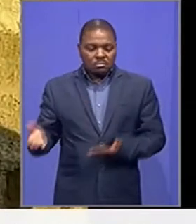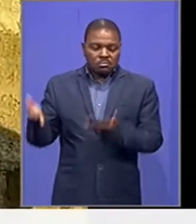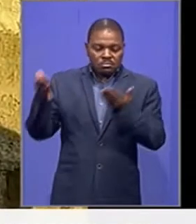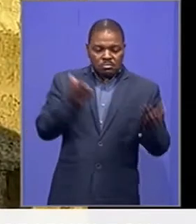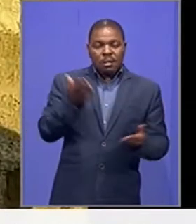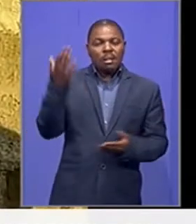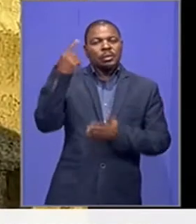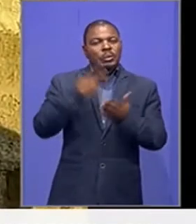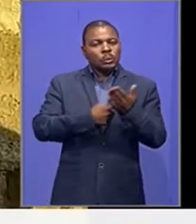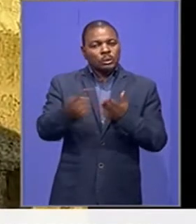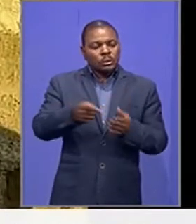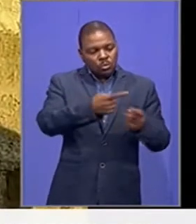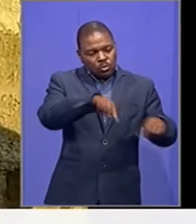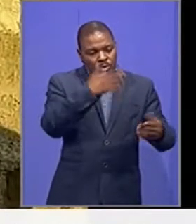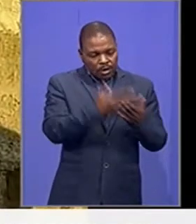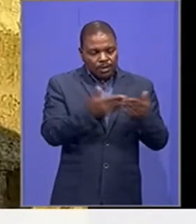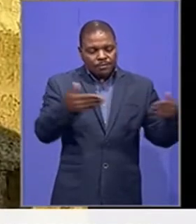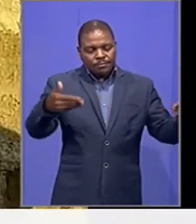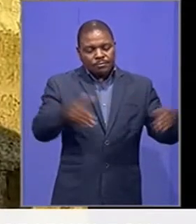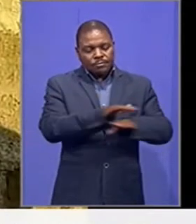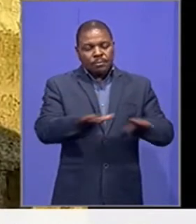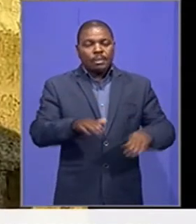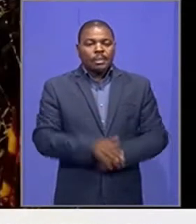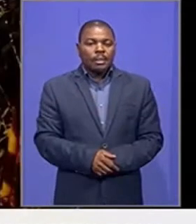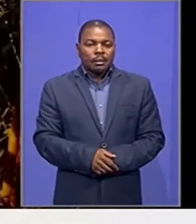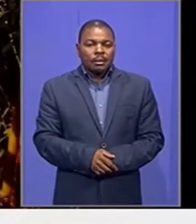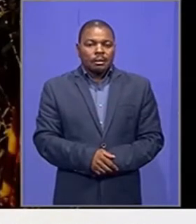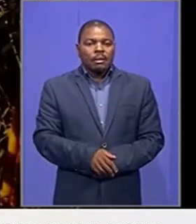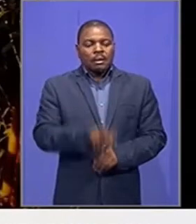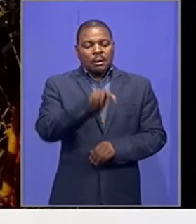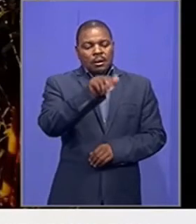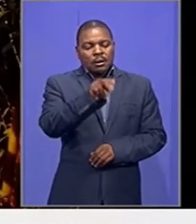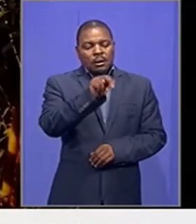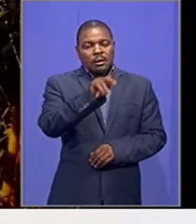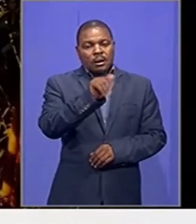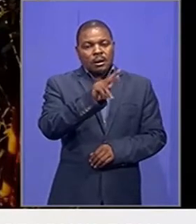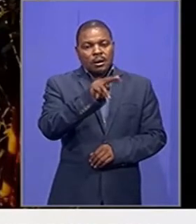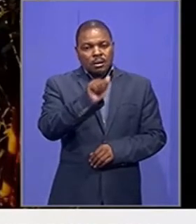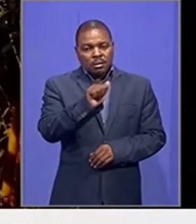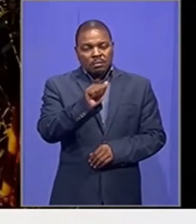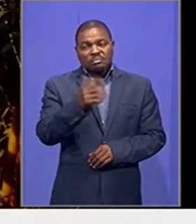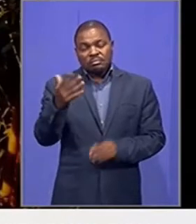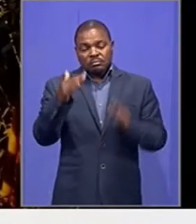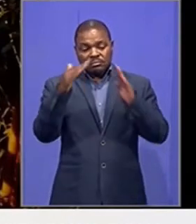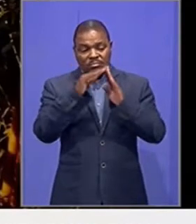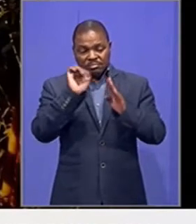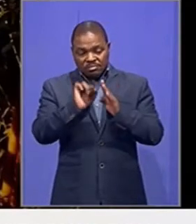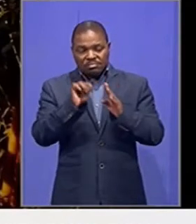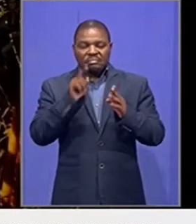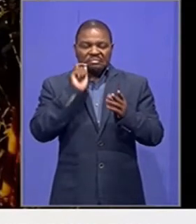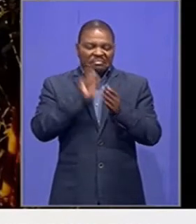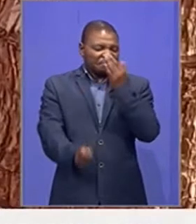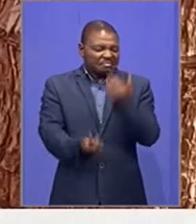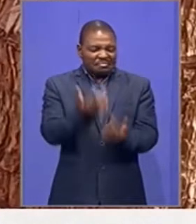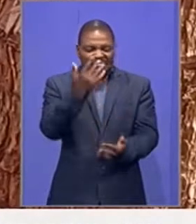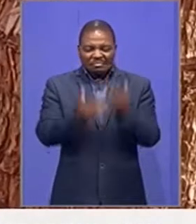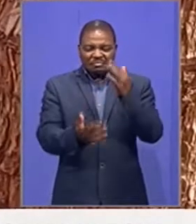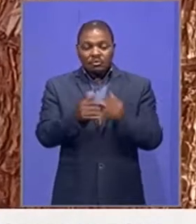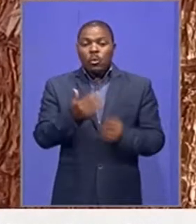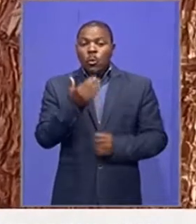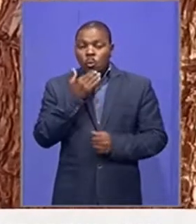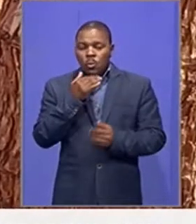feta gore ba kgone go phutha morwedi wa bona. Nanikana Mogašwa o bolailwe le go tshumelwa ka ntlong wa go hloka bobono ke lesogana